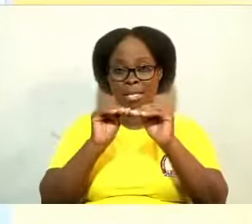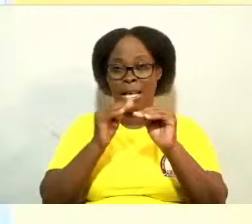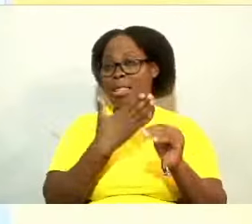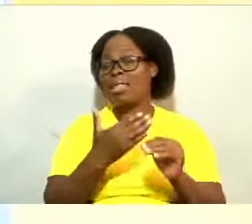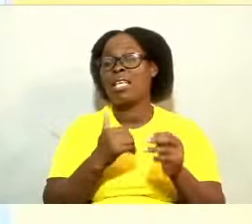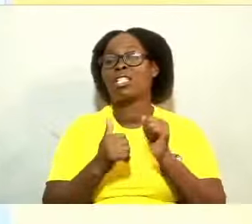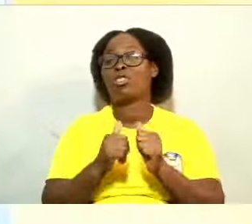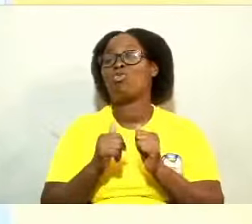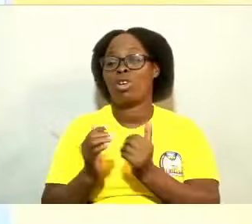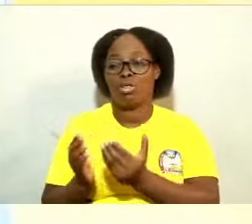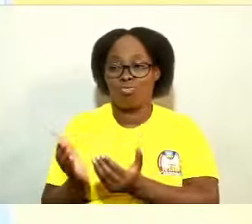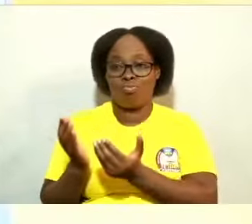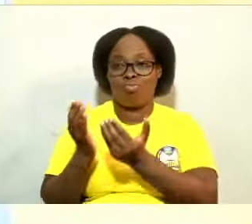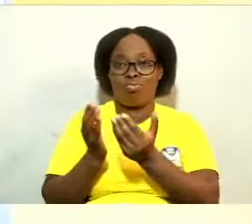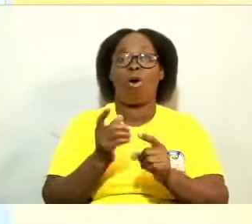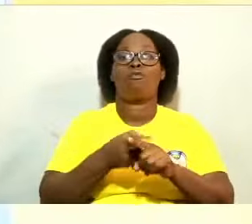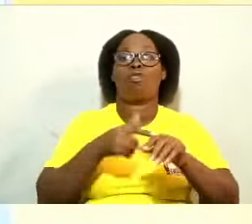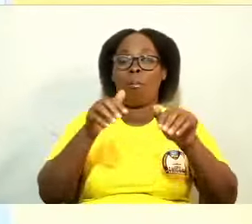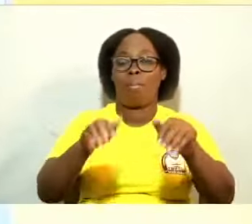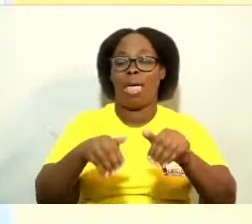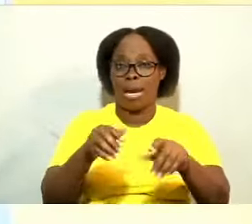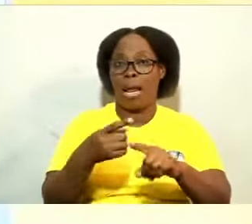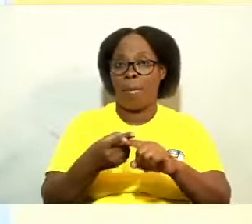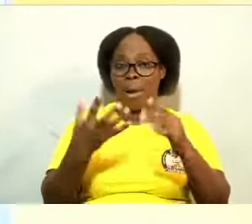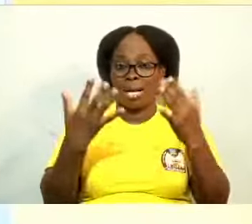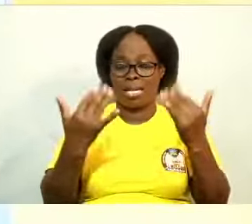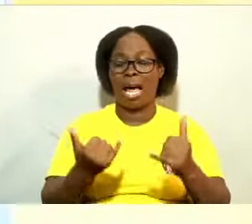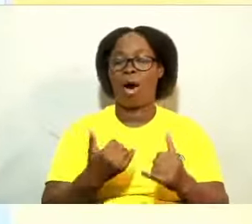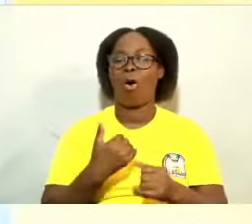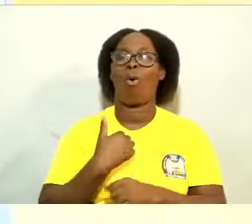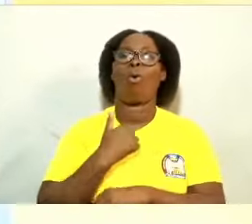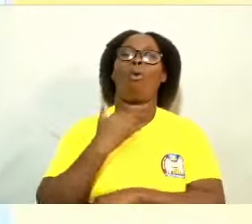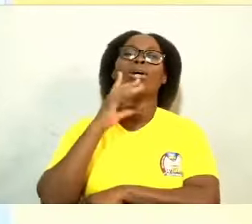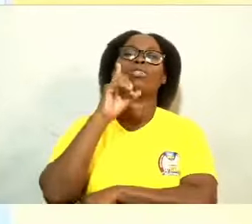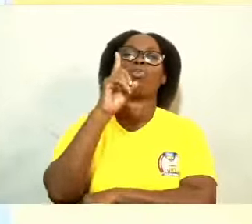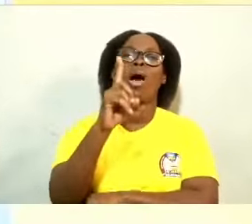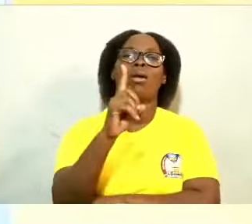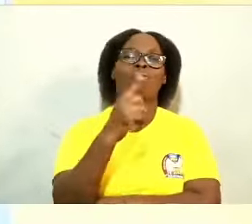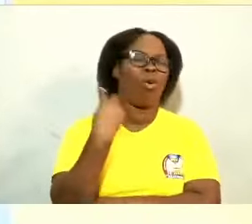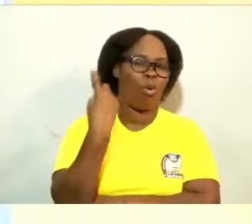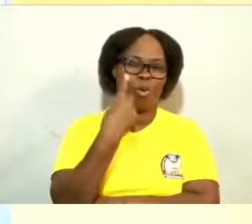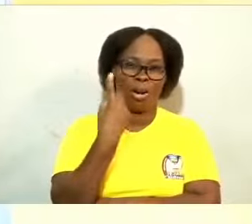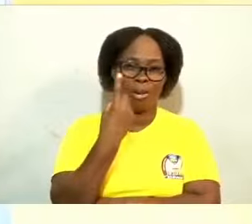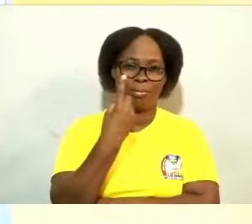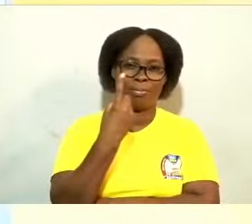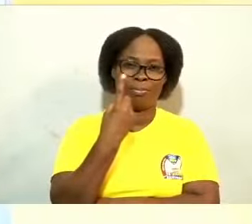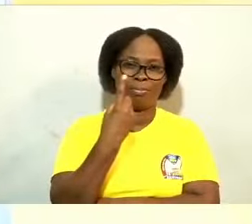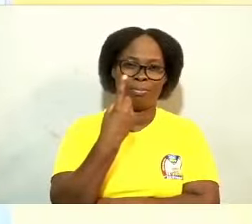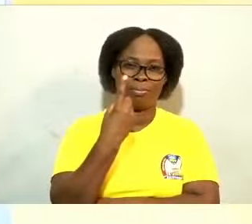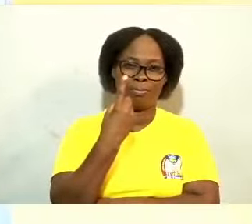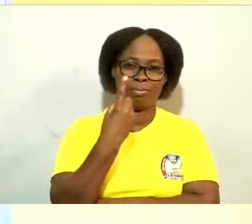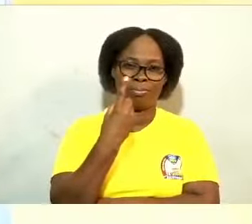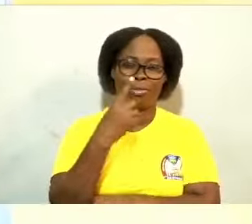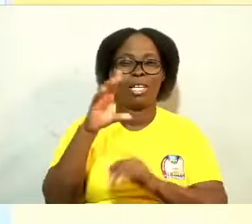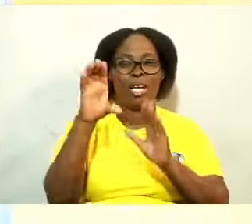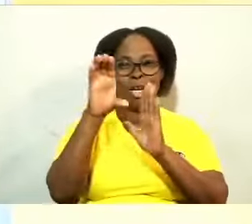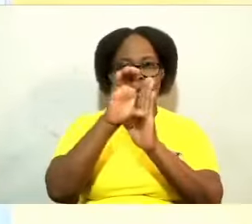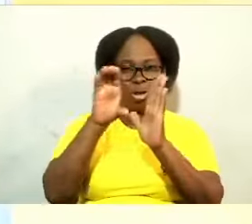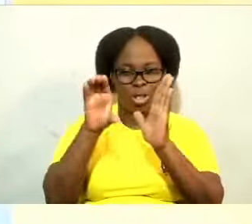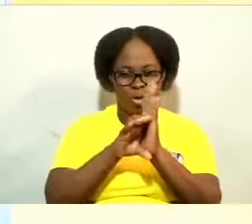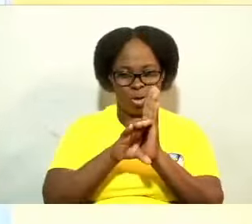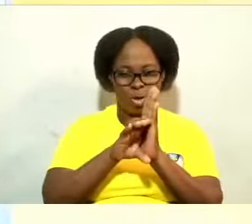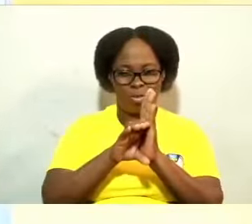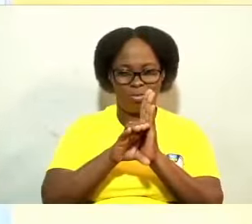navyo. Lakini leo nitatoka na moja tu, tazungumza moja tu, katiba ya